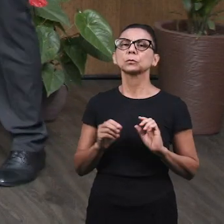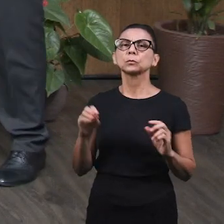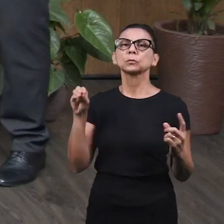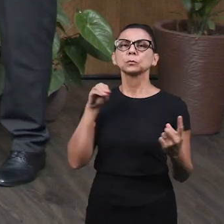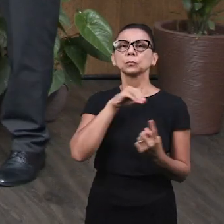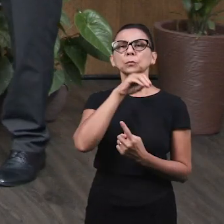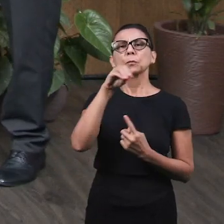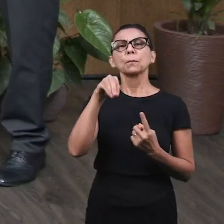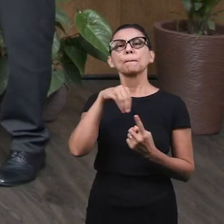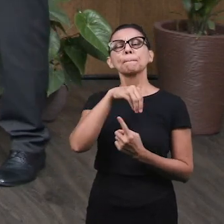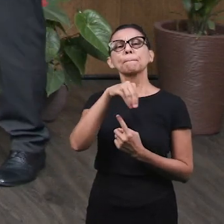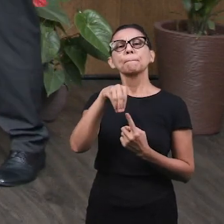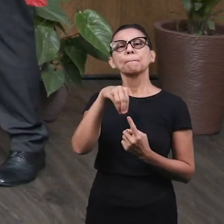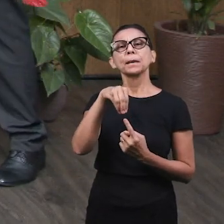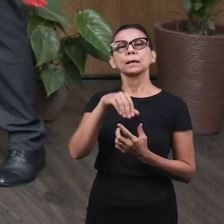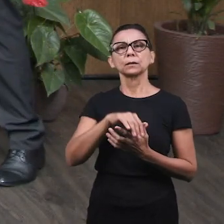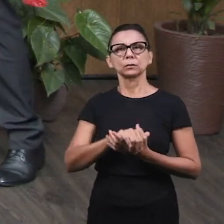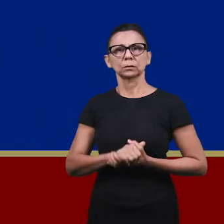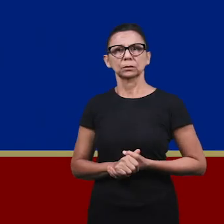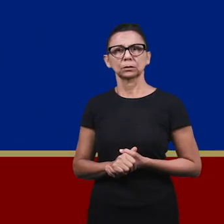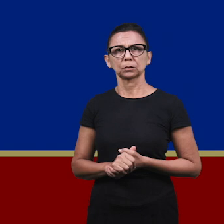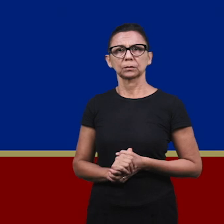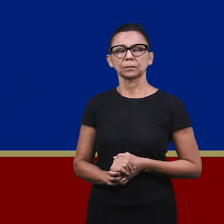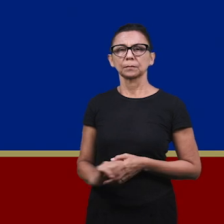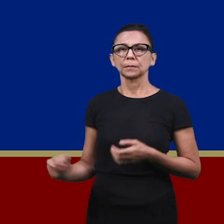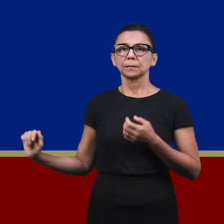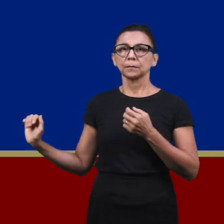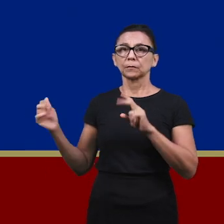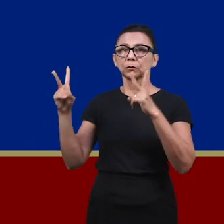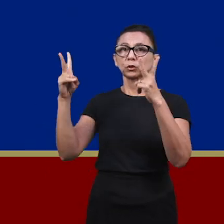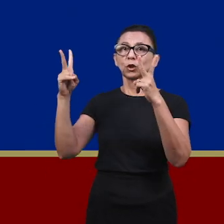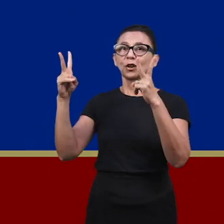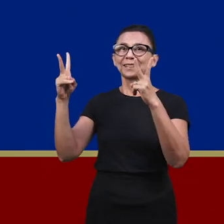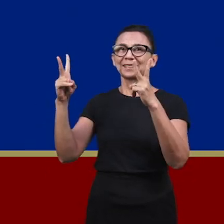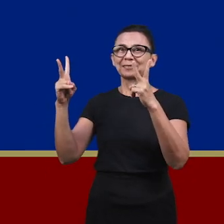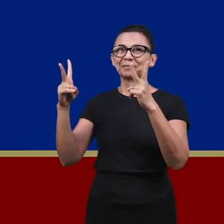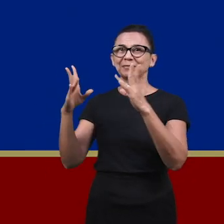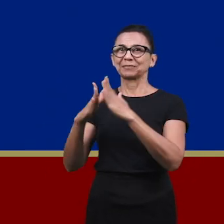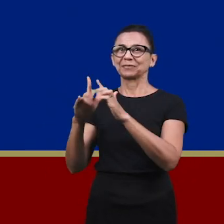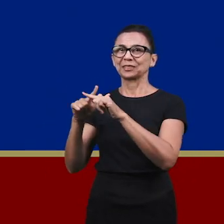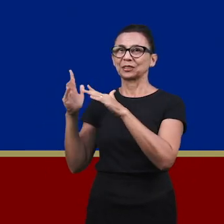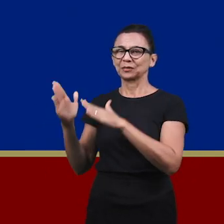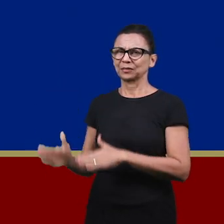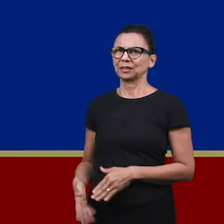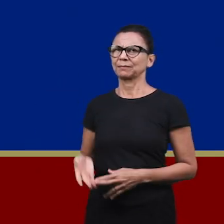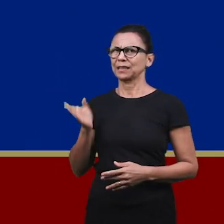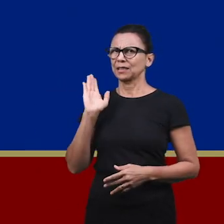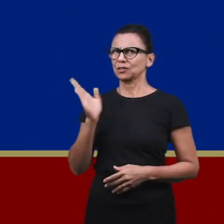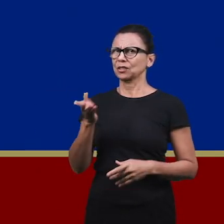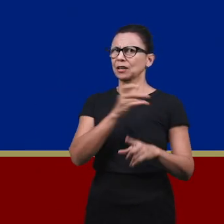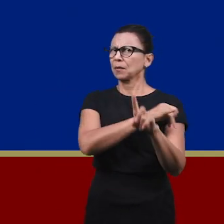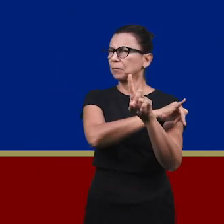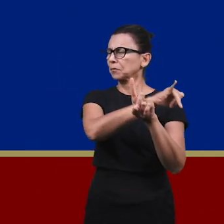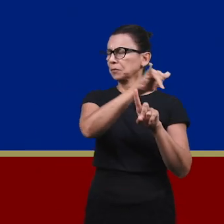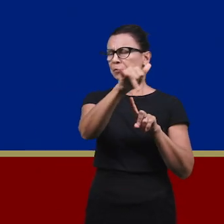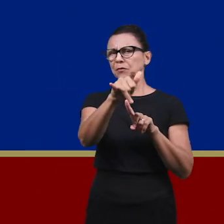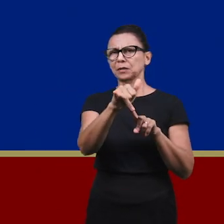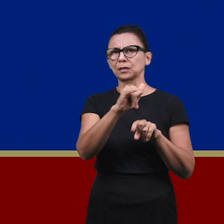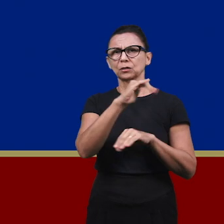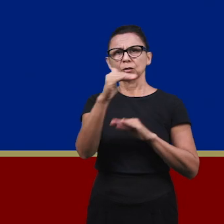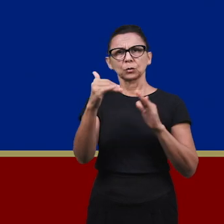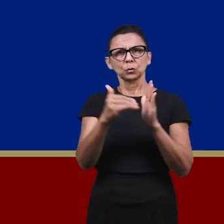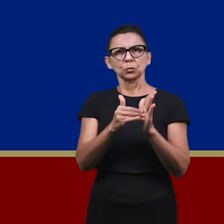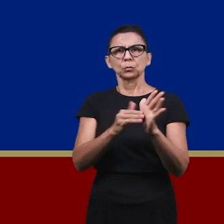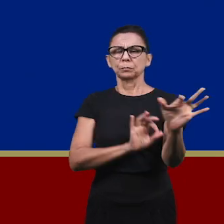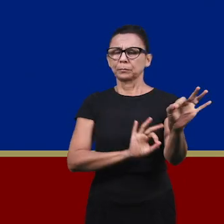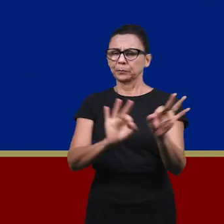Bible, que les ressources pour la victoire de l'Église, ils sont déjà prophétisées,